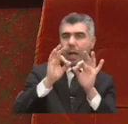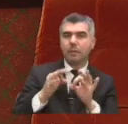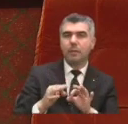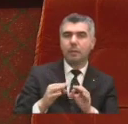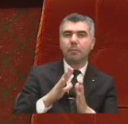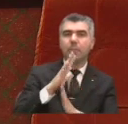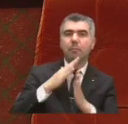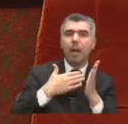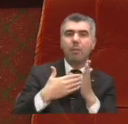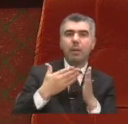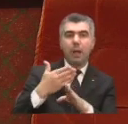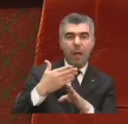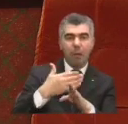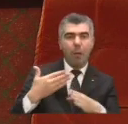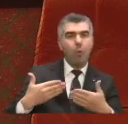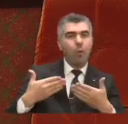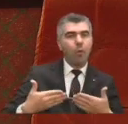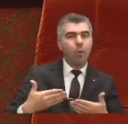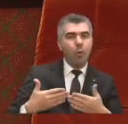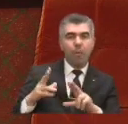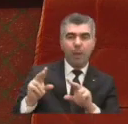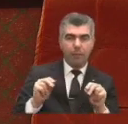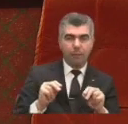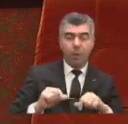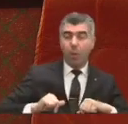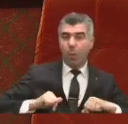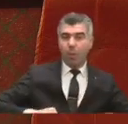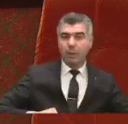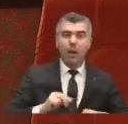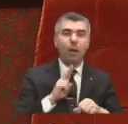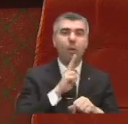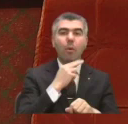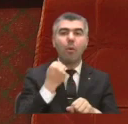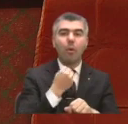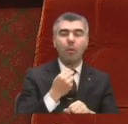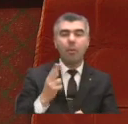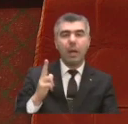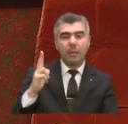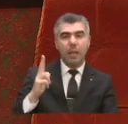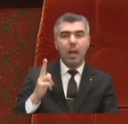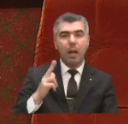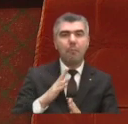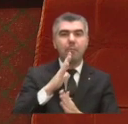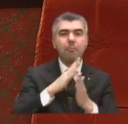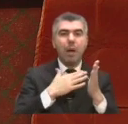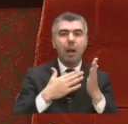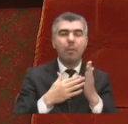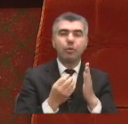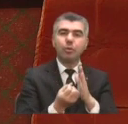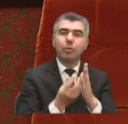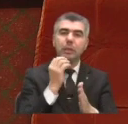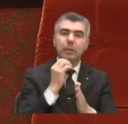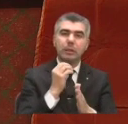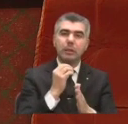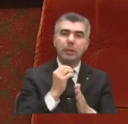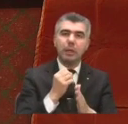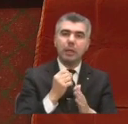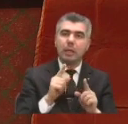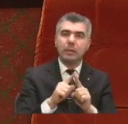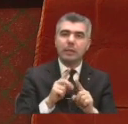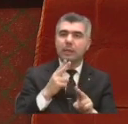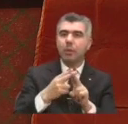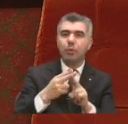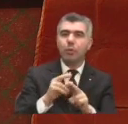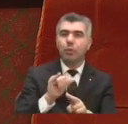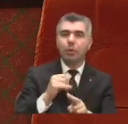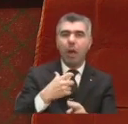اليوم، وقررنا في الوزارة وفي الحكومة أننا نطلقوا برنامج جديد سميناه أنا مقاول. الهدف ديالو